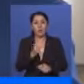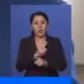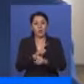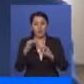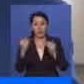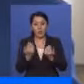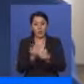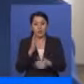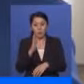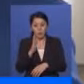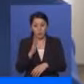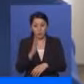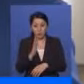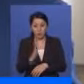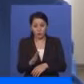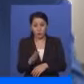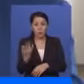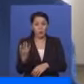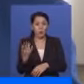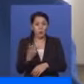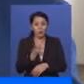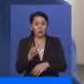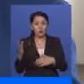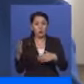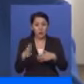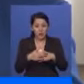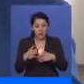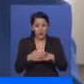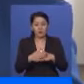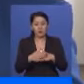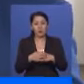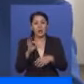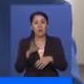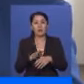Ол дегеніміз не үшін? Осы тоқтату үшін, контакттар тоқтату үшін,